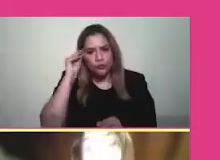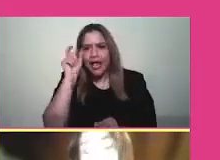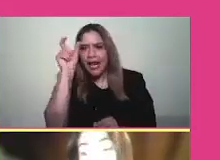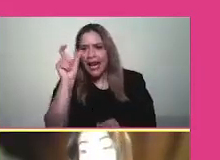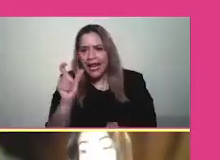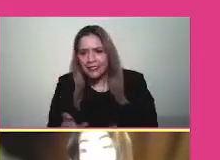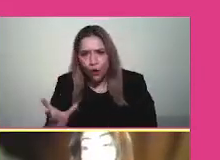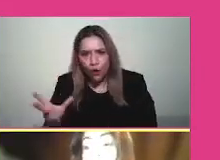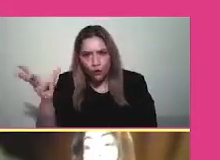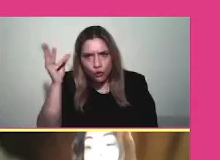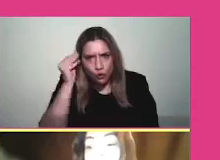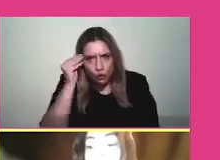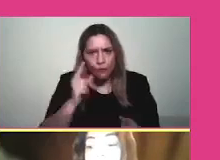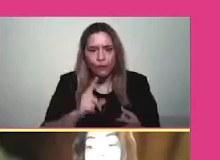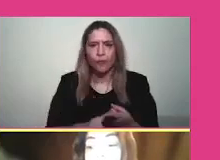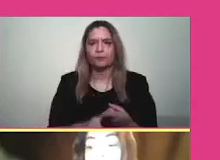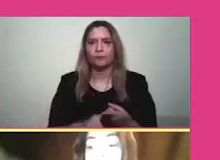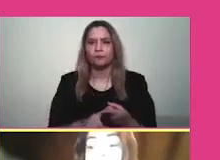λεξιλόγιο μας,